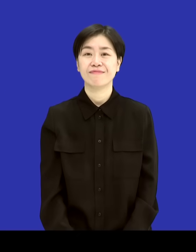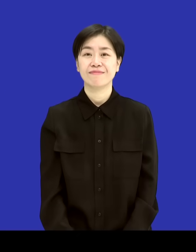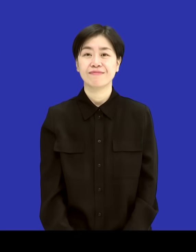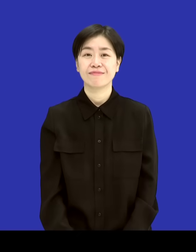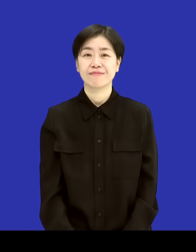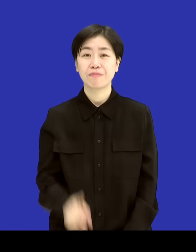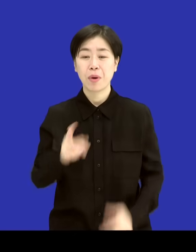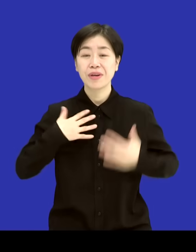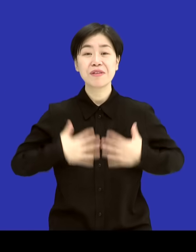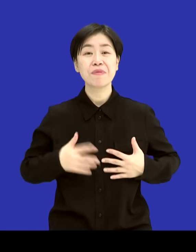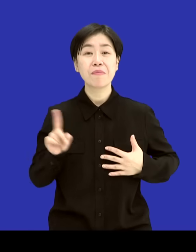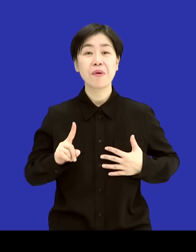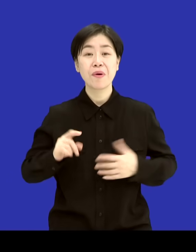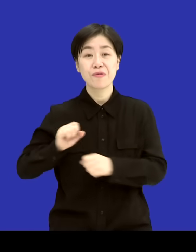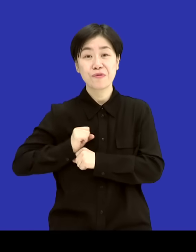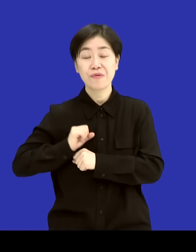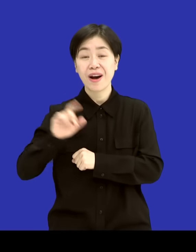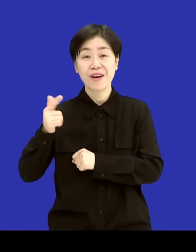한복 입고 불렀어요? 아닙니다.